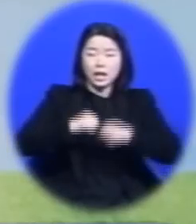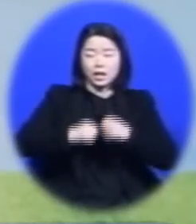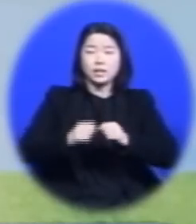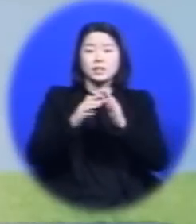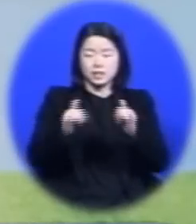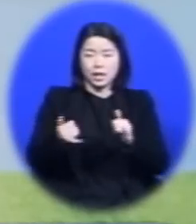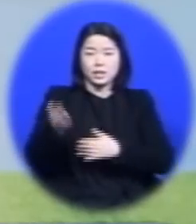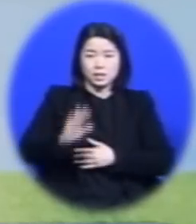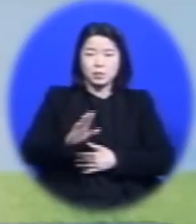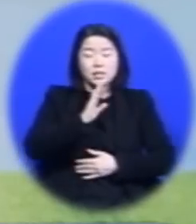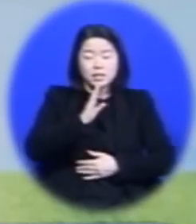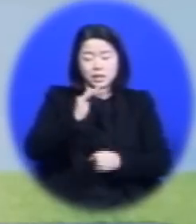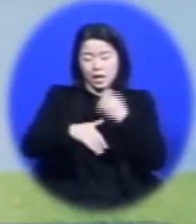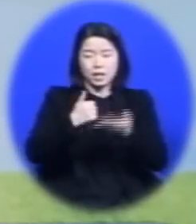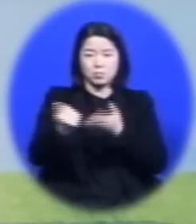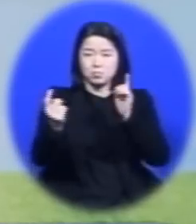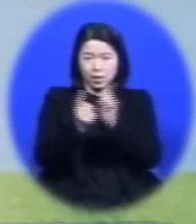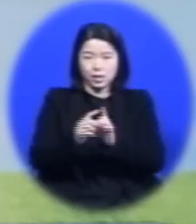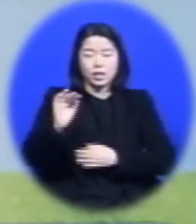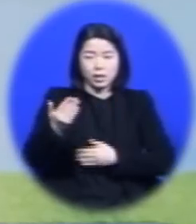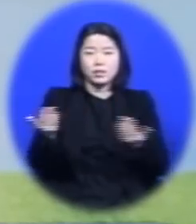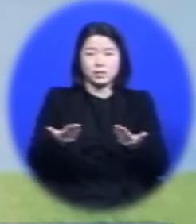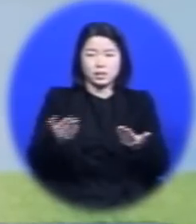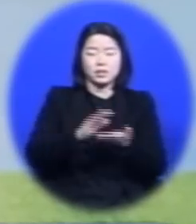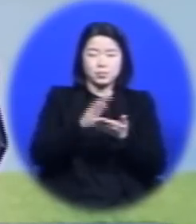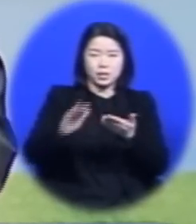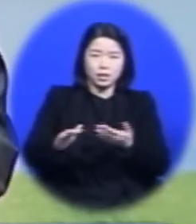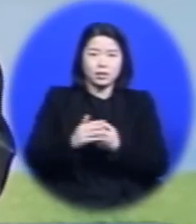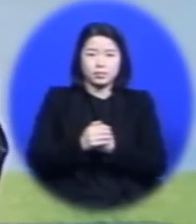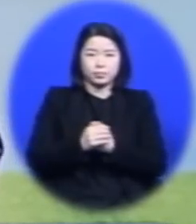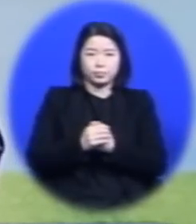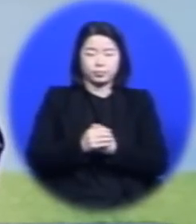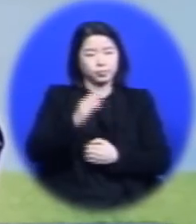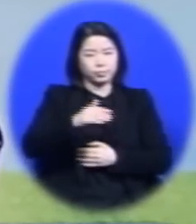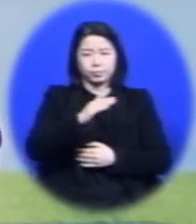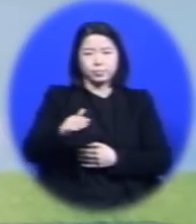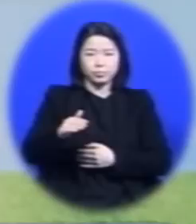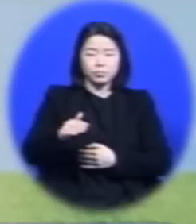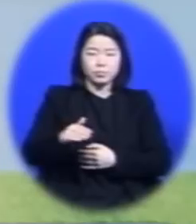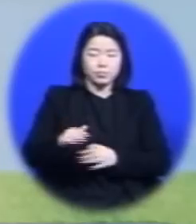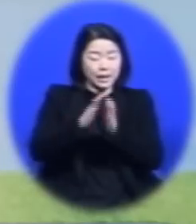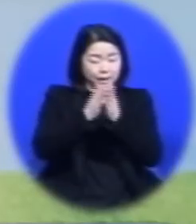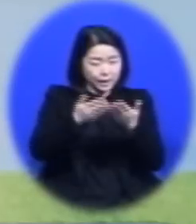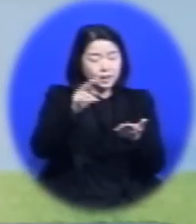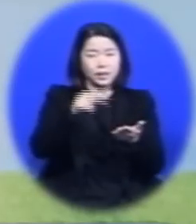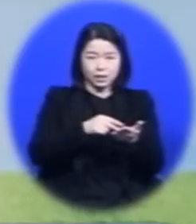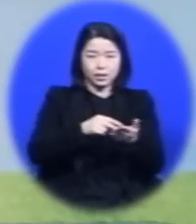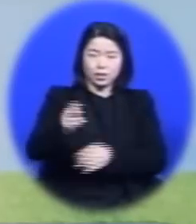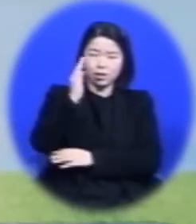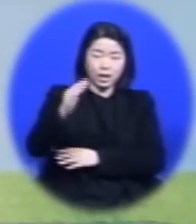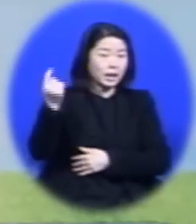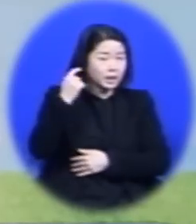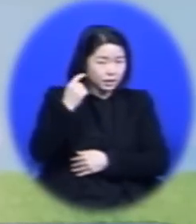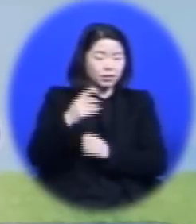진짜 하나님을 만나야 되는 일입니다 절대로 책을 읽었다 그나 강연을